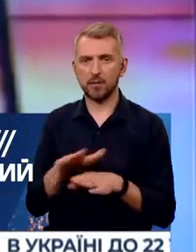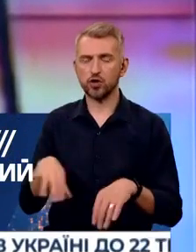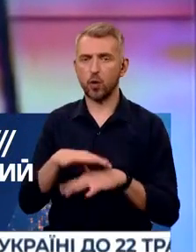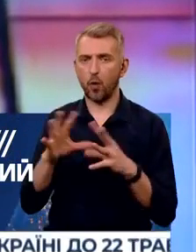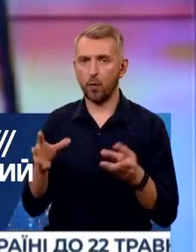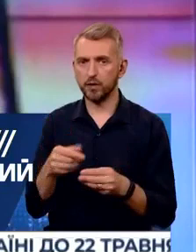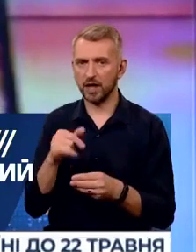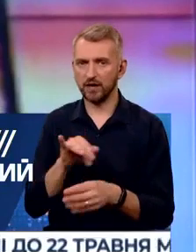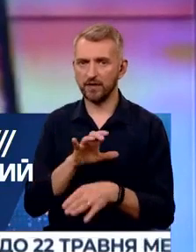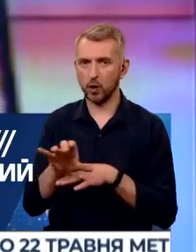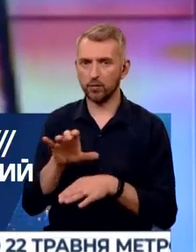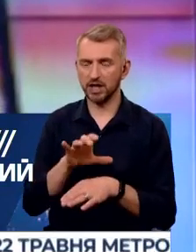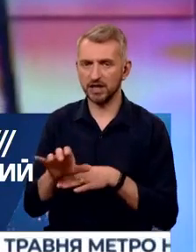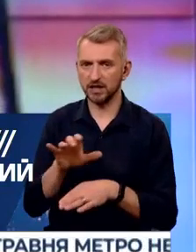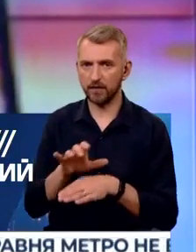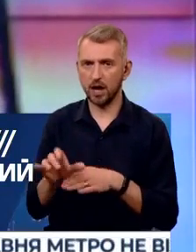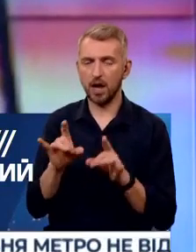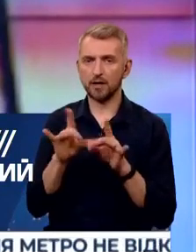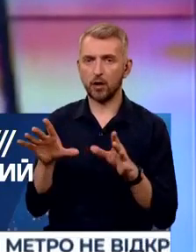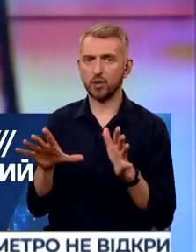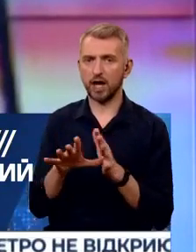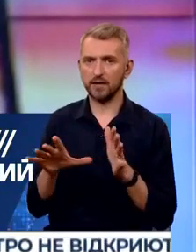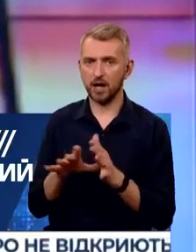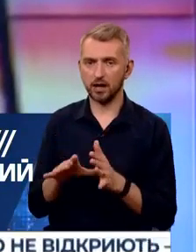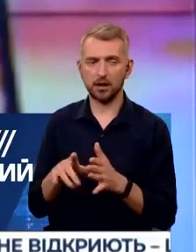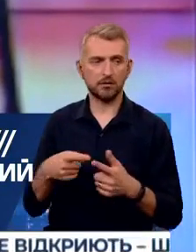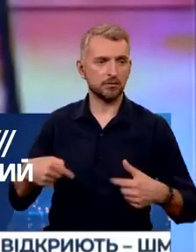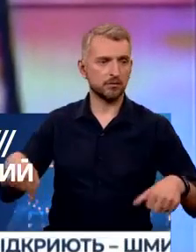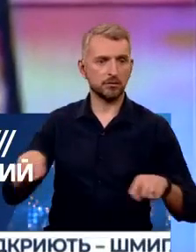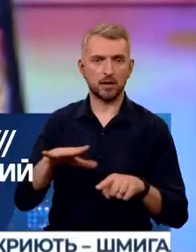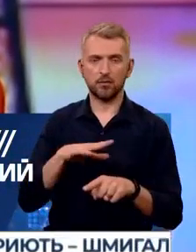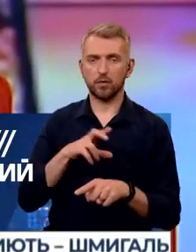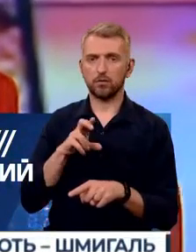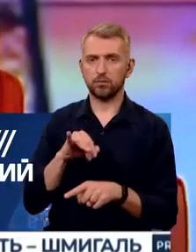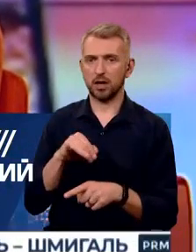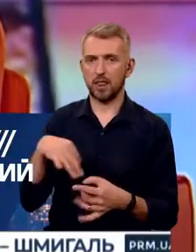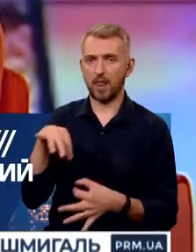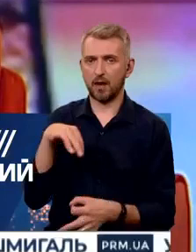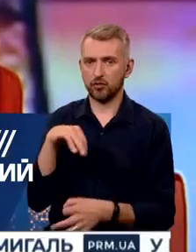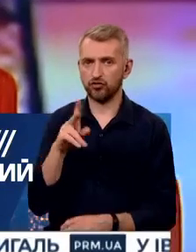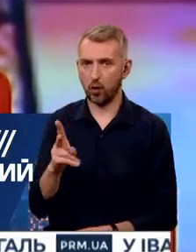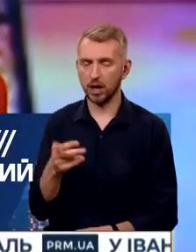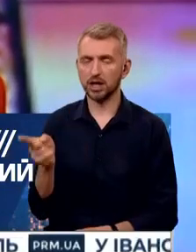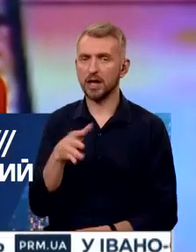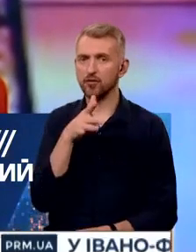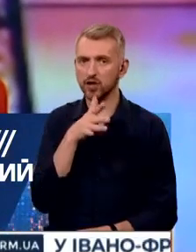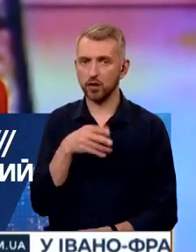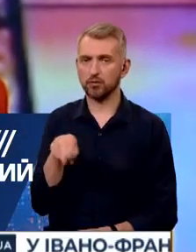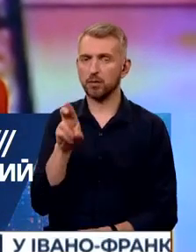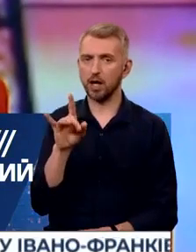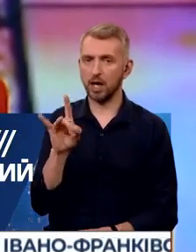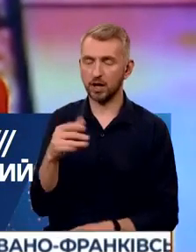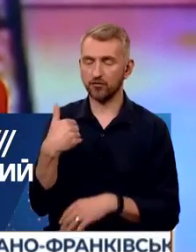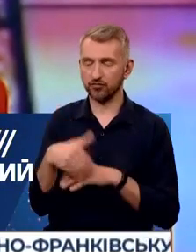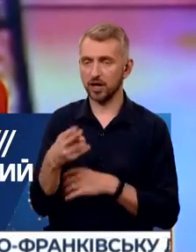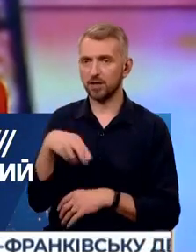обсяги виробництва атомної енергії, на ринку був би її надлишок. Тим часом ДБР, вже